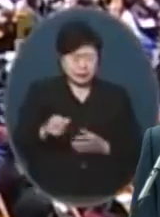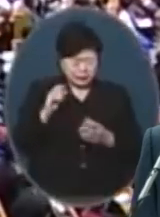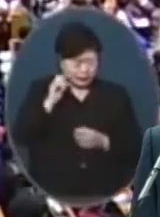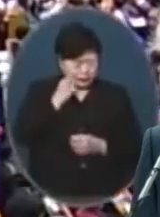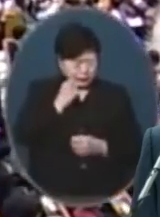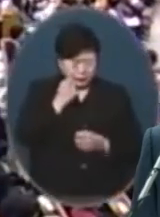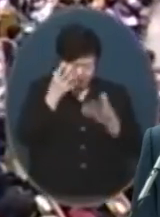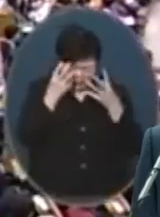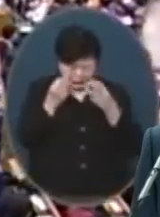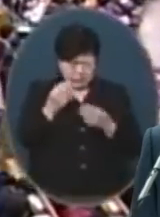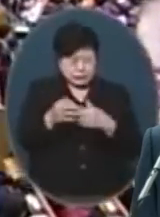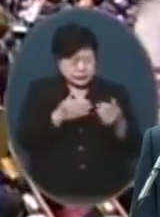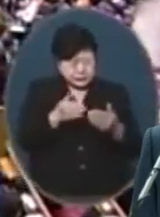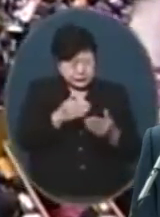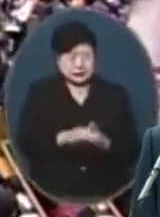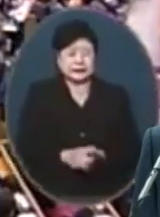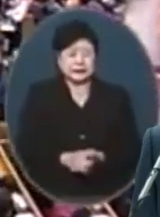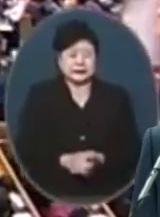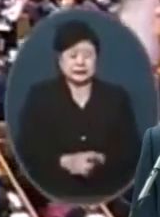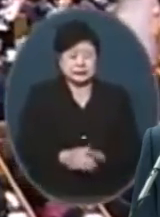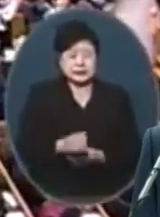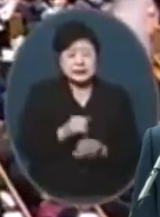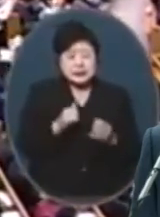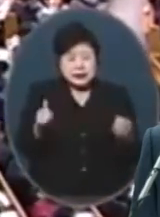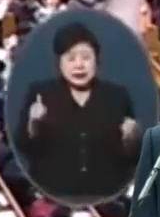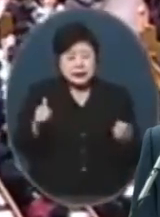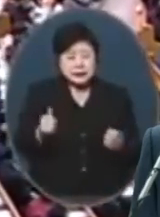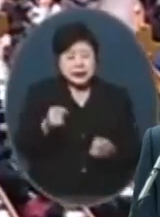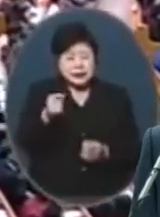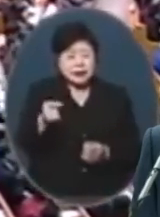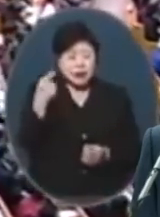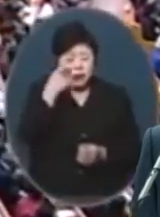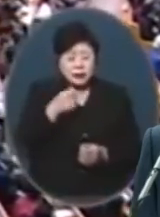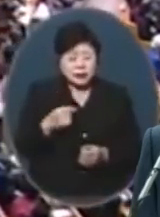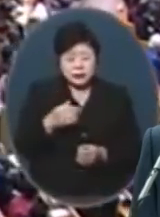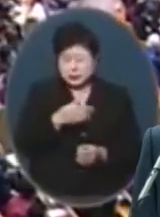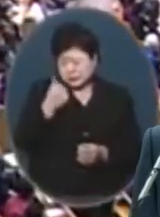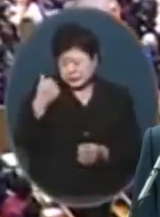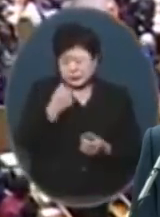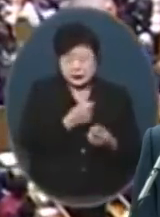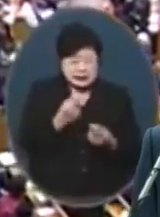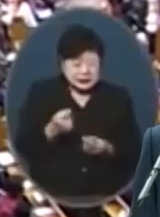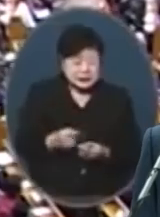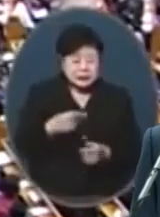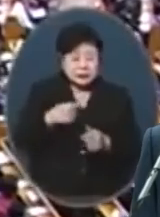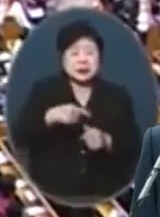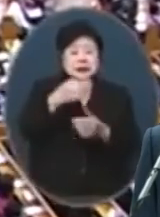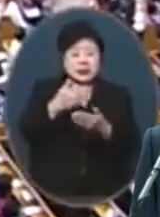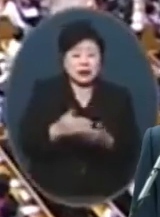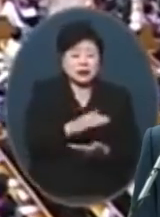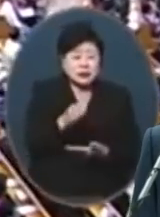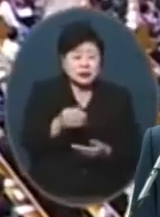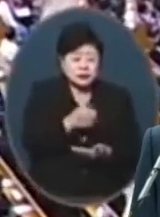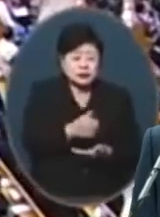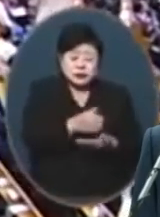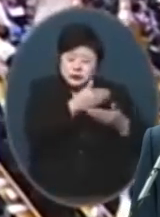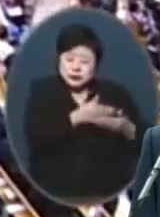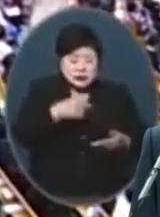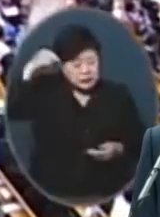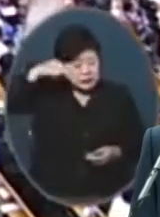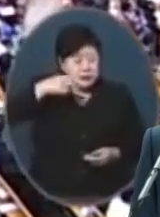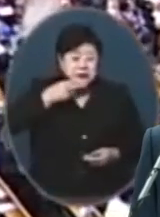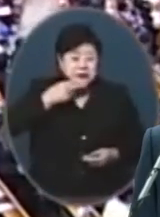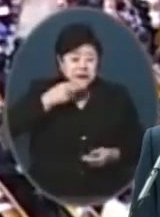겪고 질고를 아는 자라. 마치 사람들과 그들의 얼굴을 가리운 같아서 멸시를 당하였고 우리도 그를 귀히 여기지